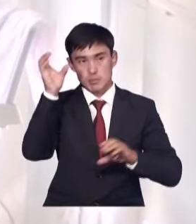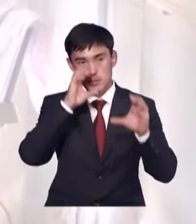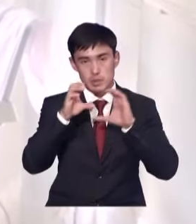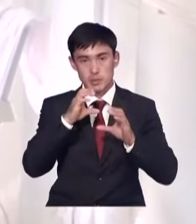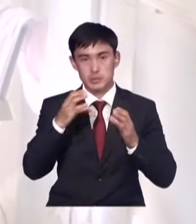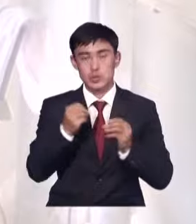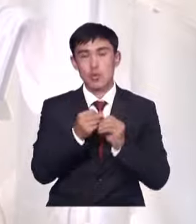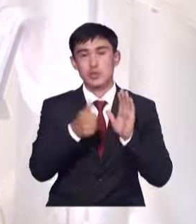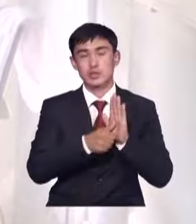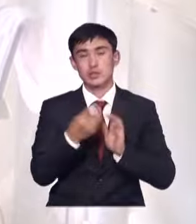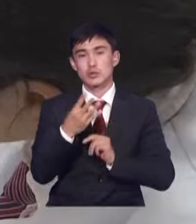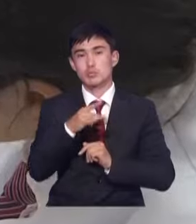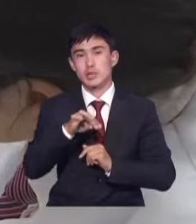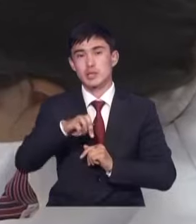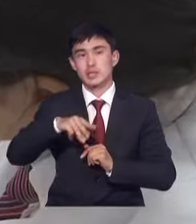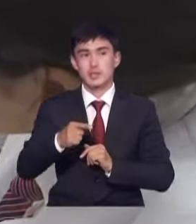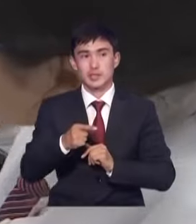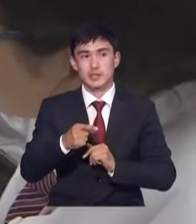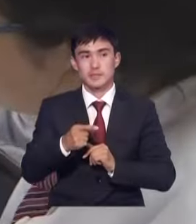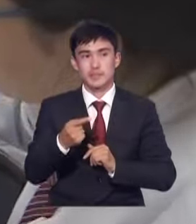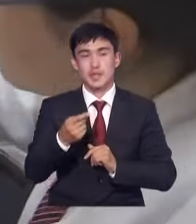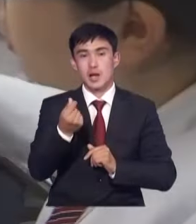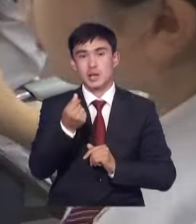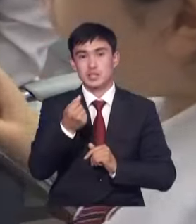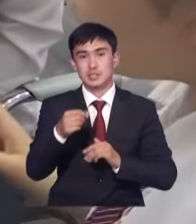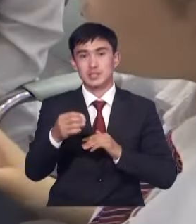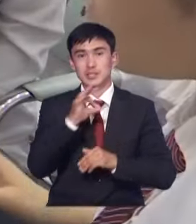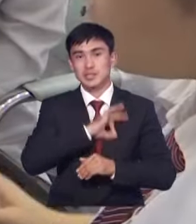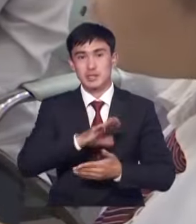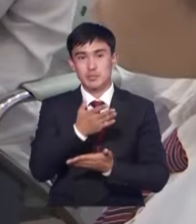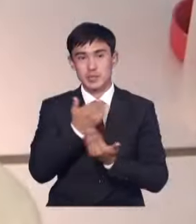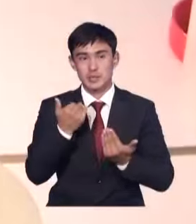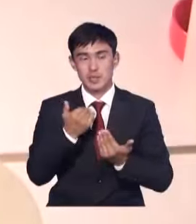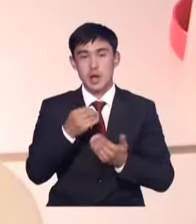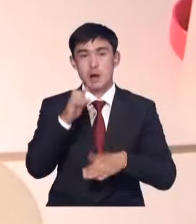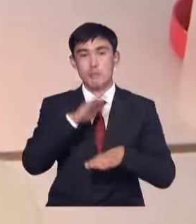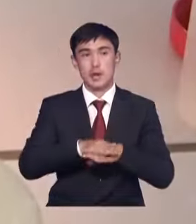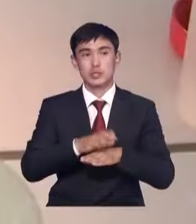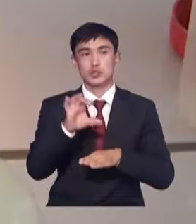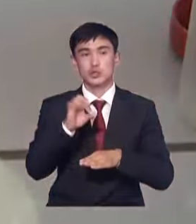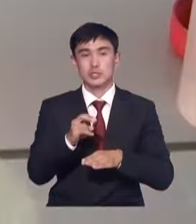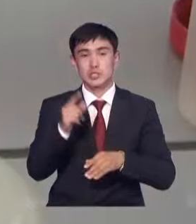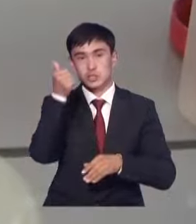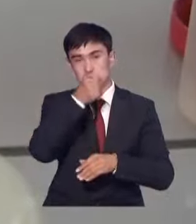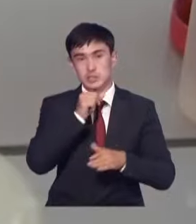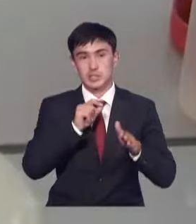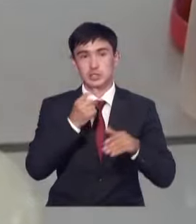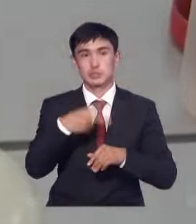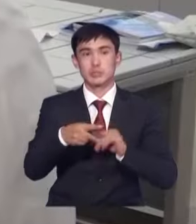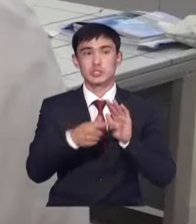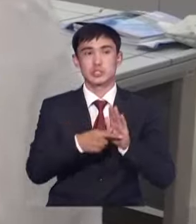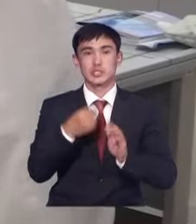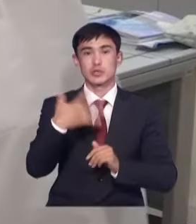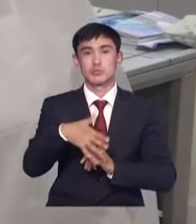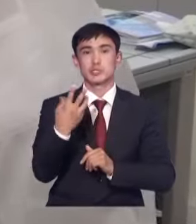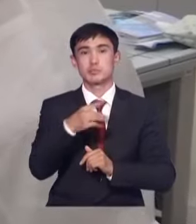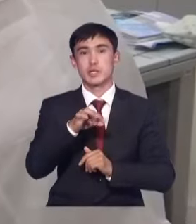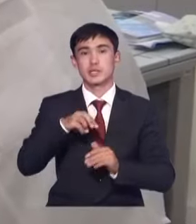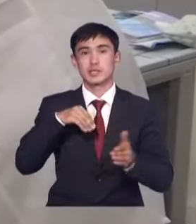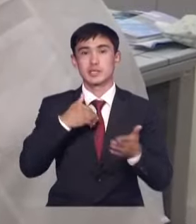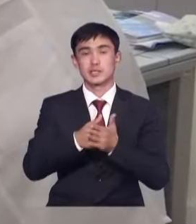ошақтары 16,4 миллиард теңге көлеміндегі қаражатты игермеген, ал банк шоттарында жыл сайын 27-ден 25 миллиард